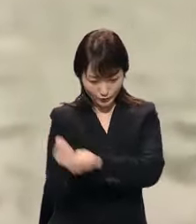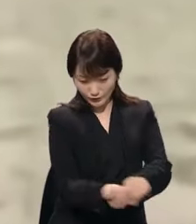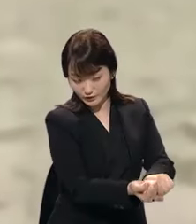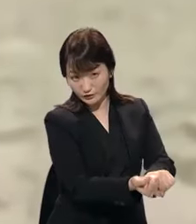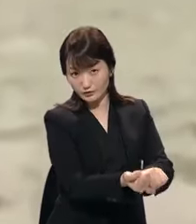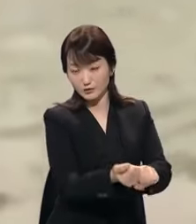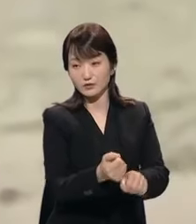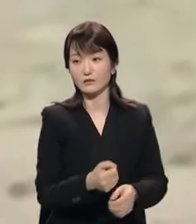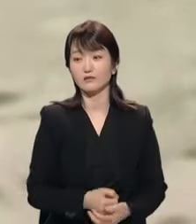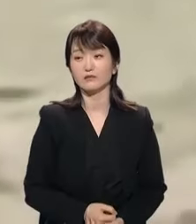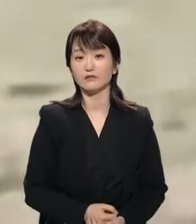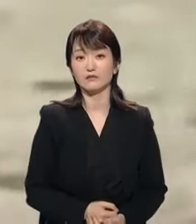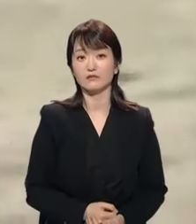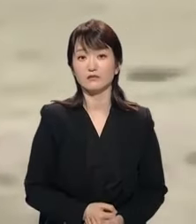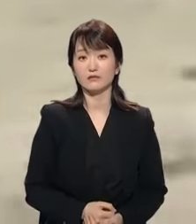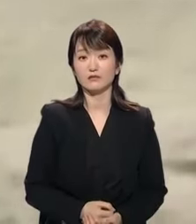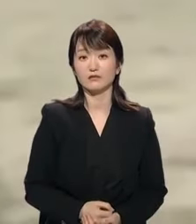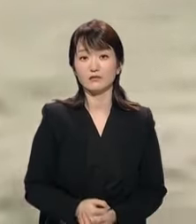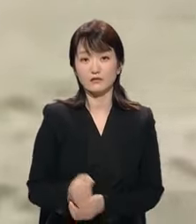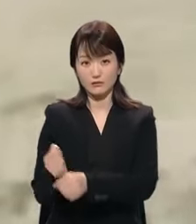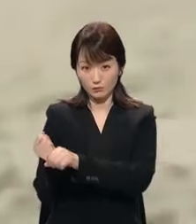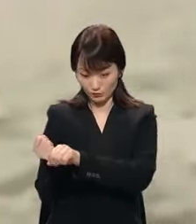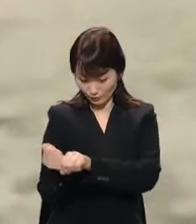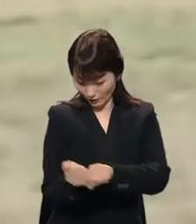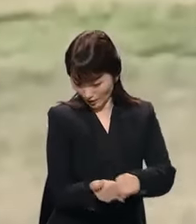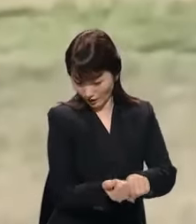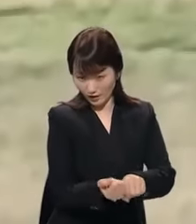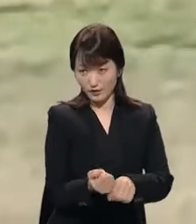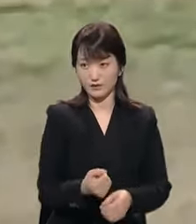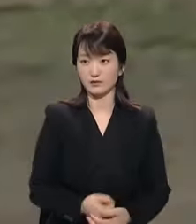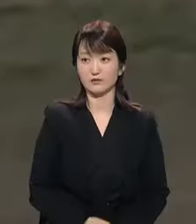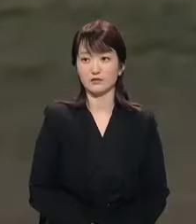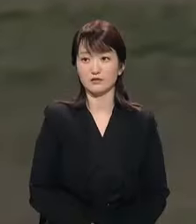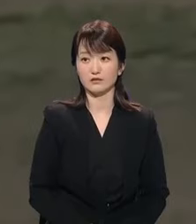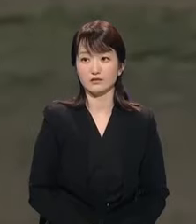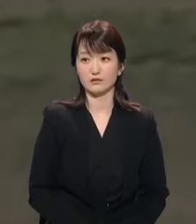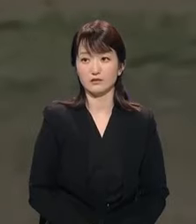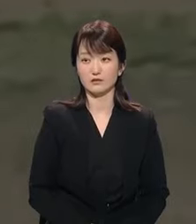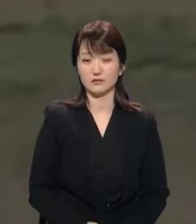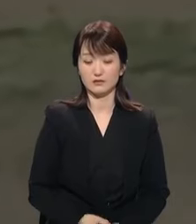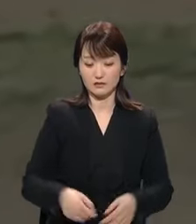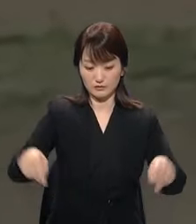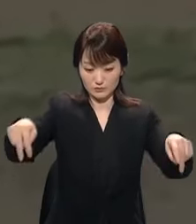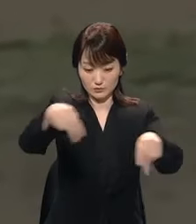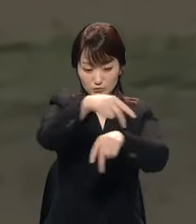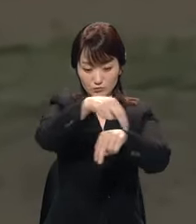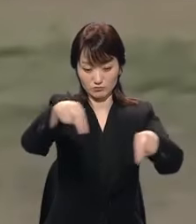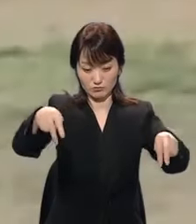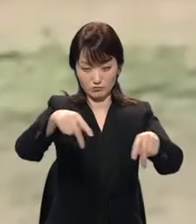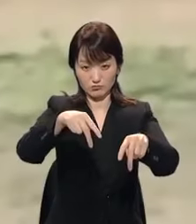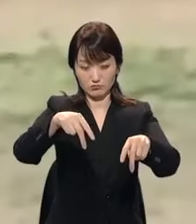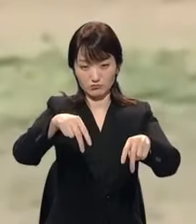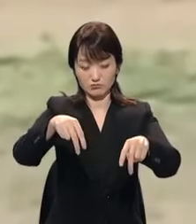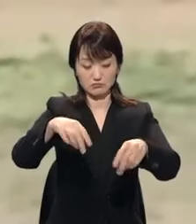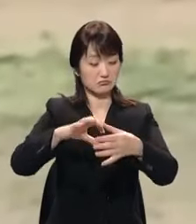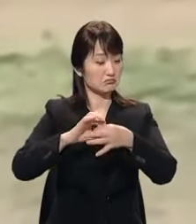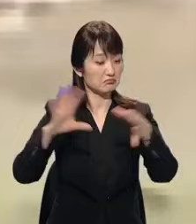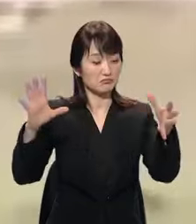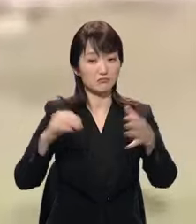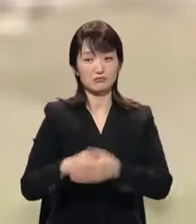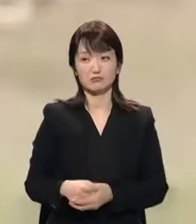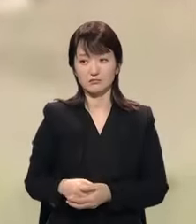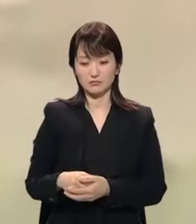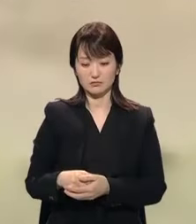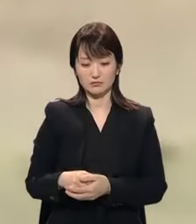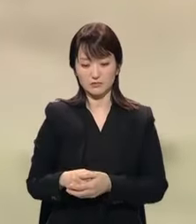공을 탁 그렇습니다 바로 골프를 치고 있었어요 아이 자 보행로에 사람이 지나가는 말들 바로 옆에서도 또 그냥